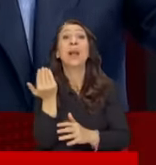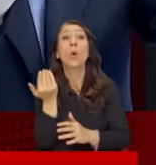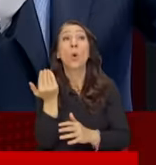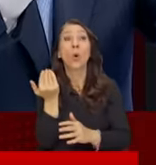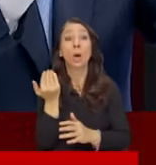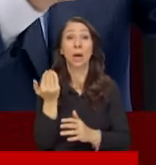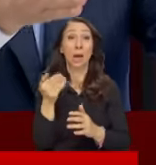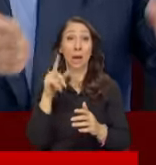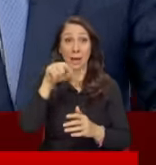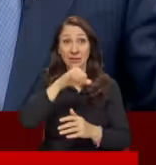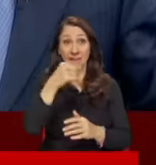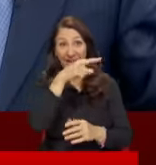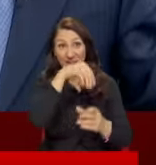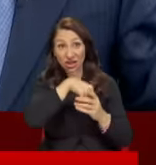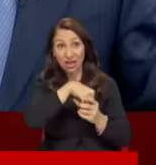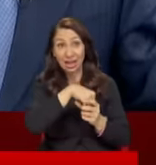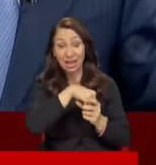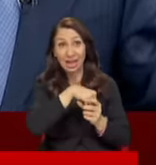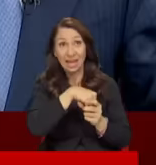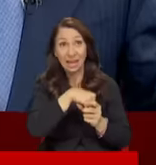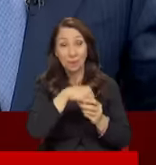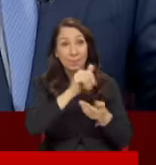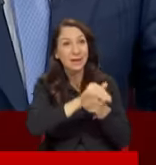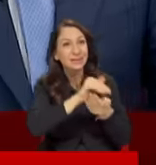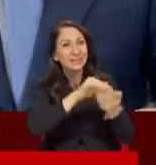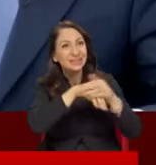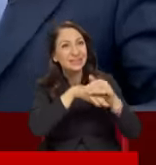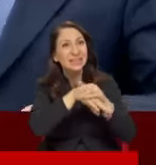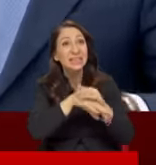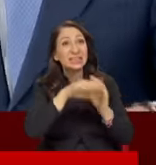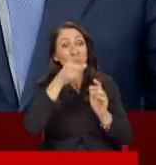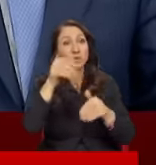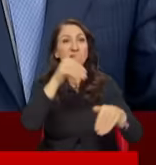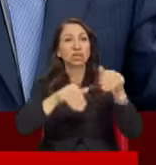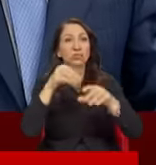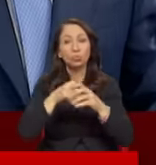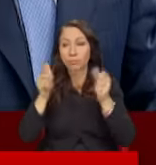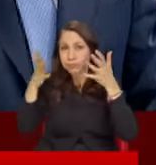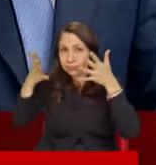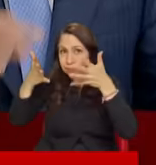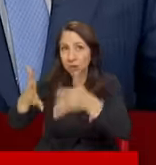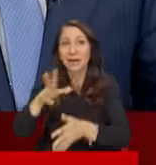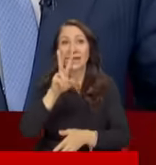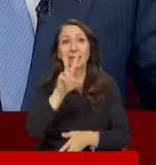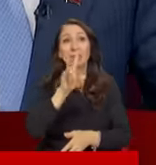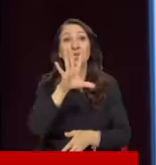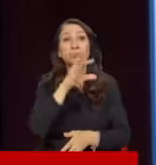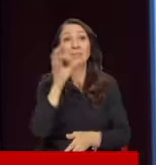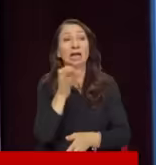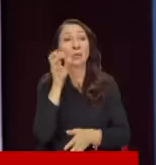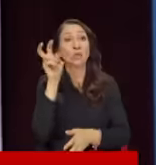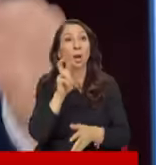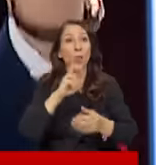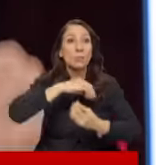yani hazinedeki eee rezervi döviz rezervini Sırf bu seçim için 20-2 milyar doları